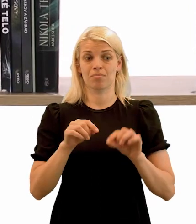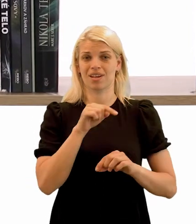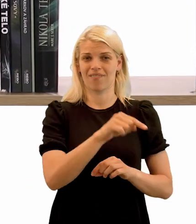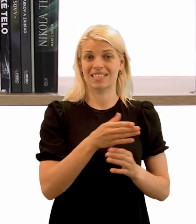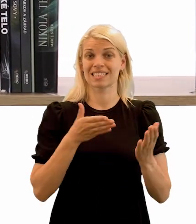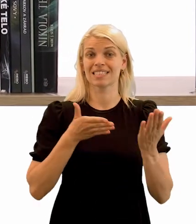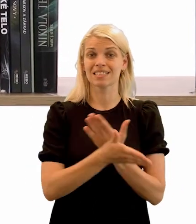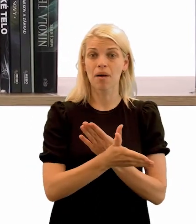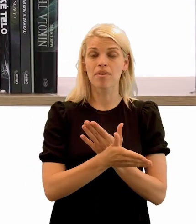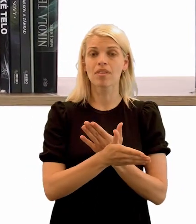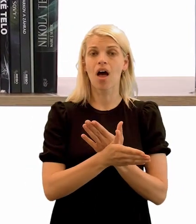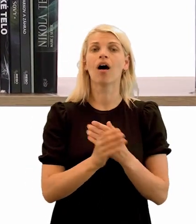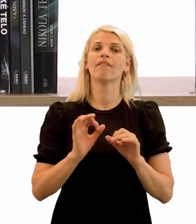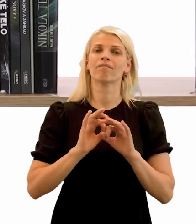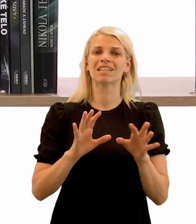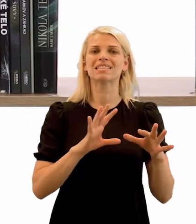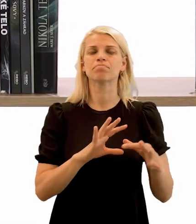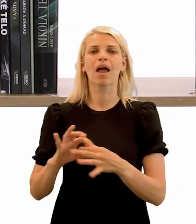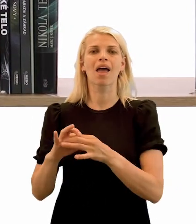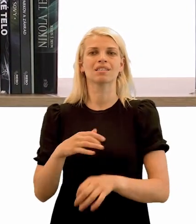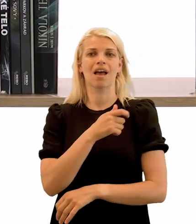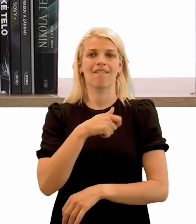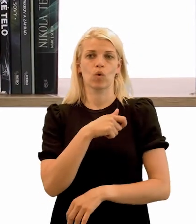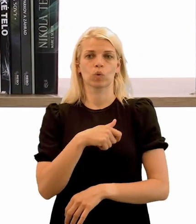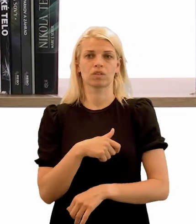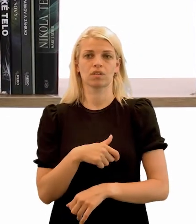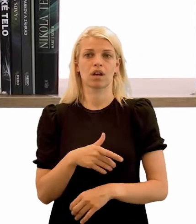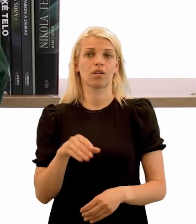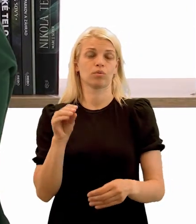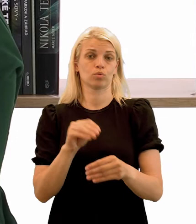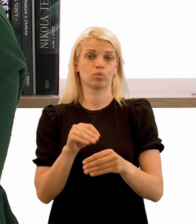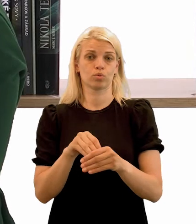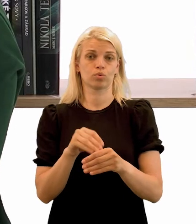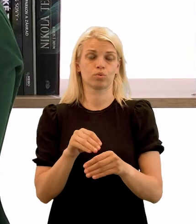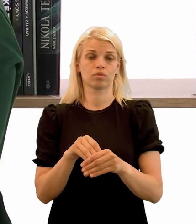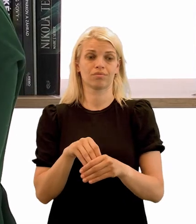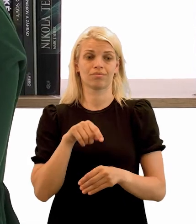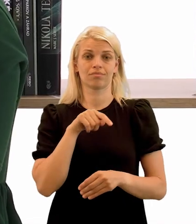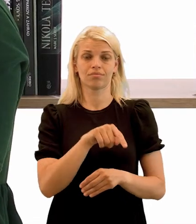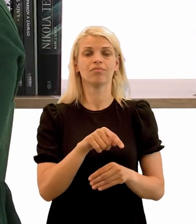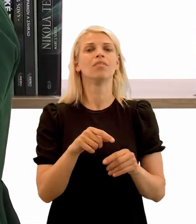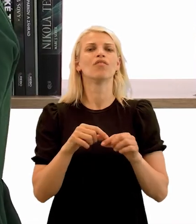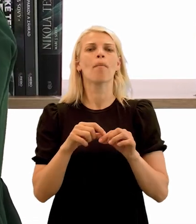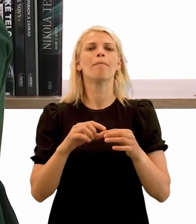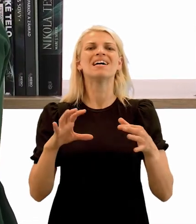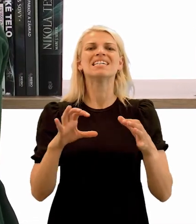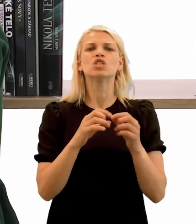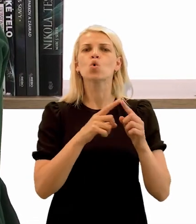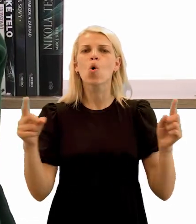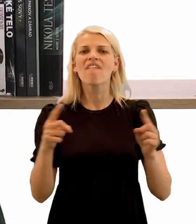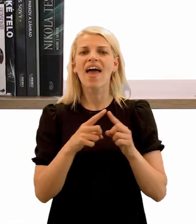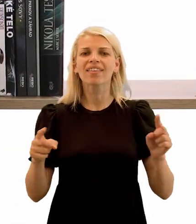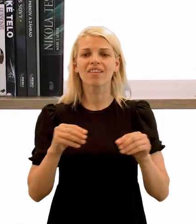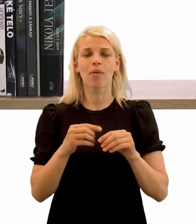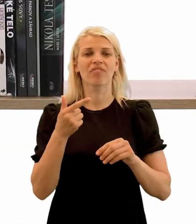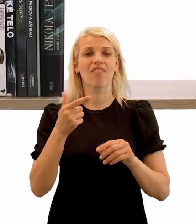zámena aj spájaciu funkciu. A to vtedy, ak sú použité v súvetí a spájajú nám dve